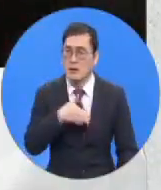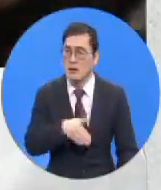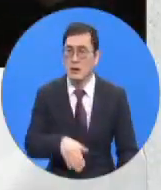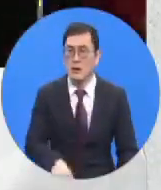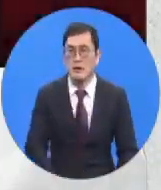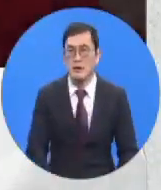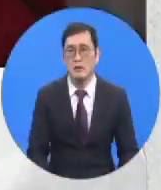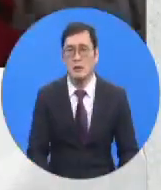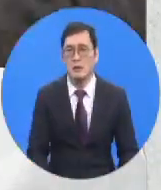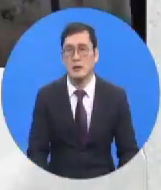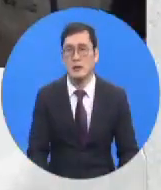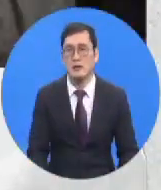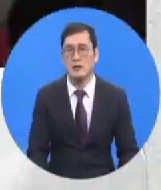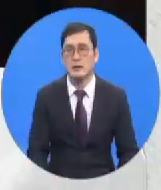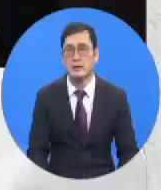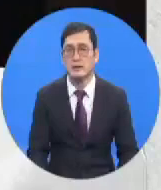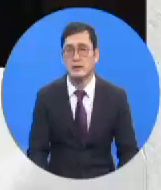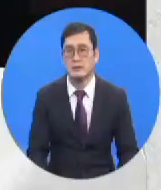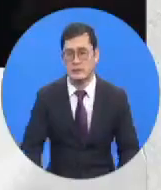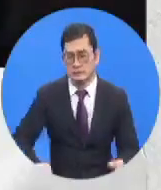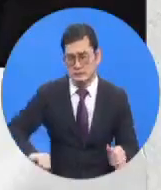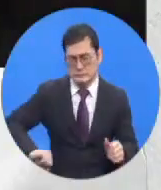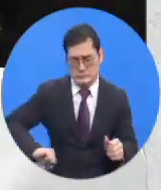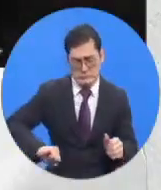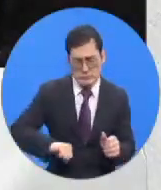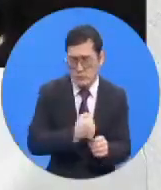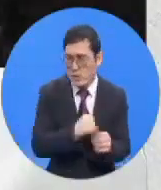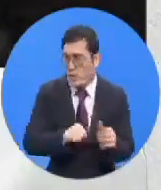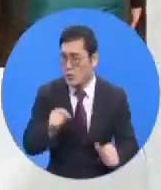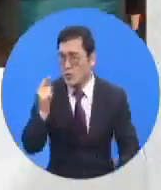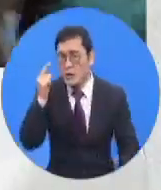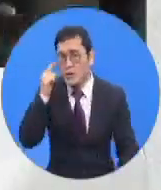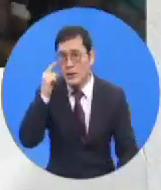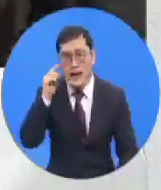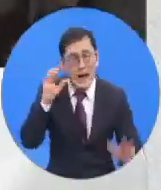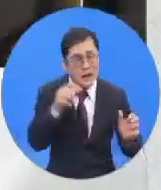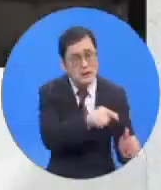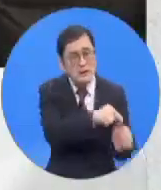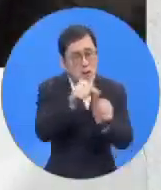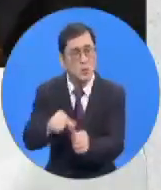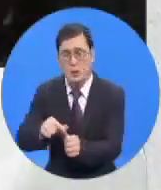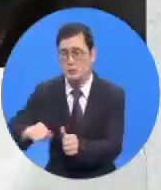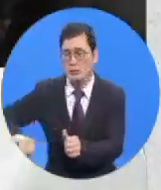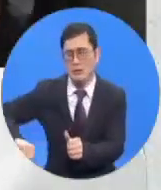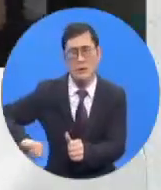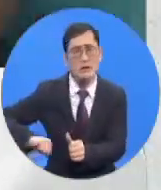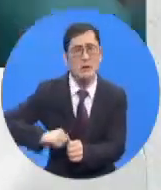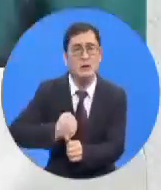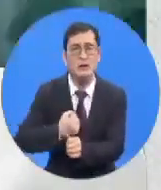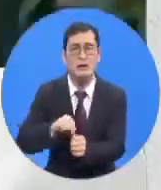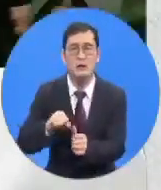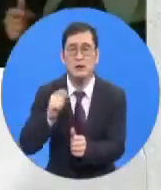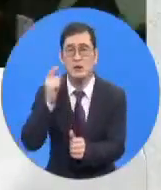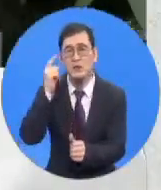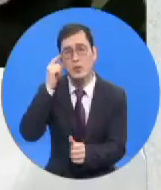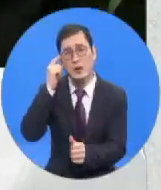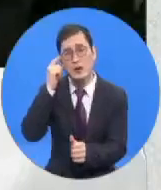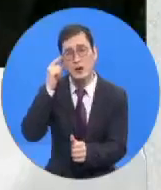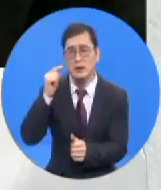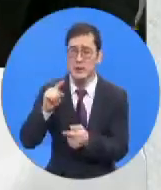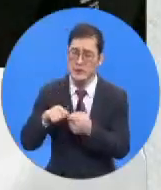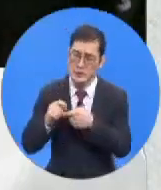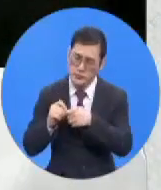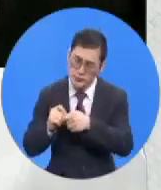것도 필요하지만 왜 저렇게 됐는지 무슨 이유로 저렇게 생태 같은 아이를 데려다가 저 몹쓸 짓을 했는지에